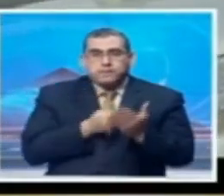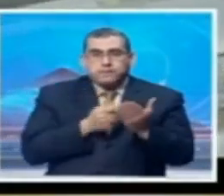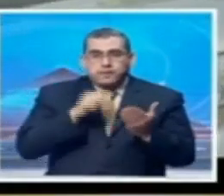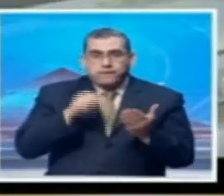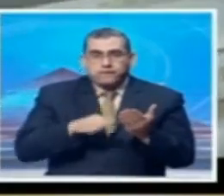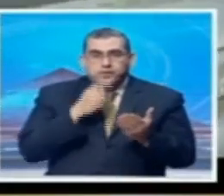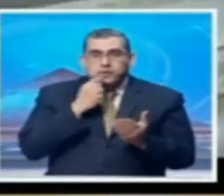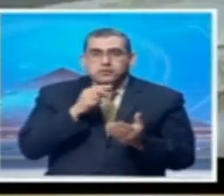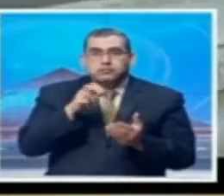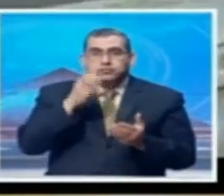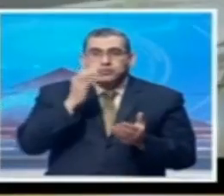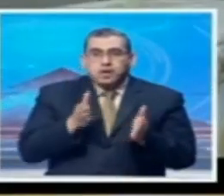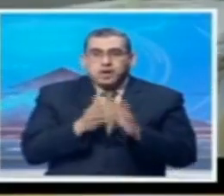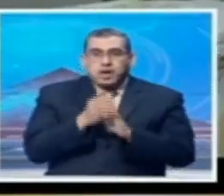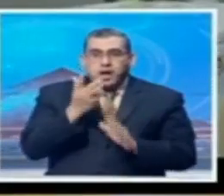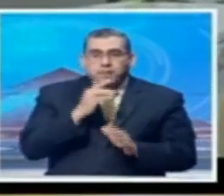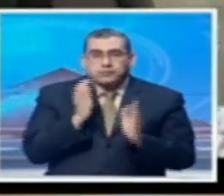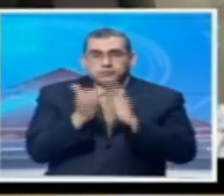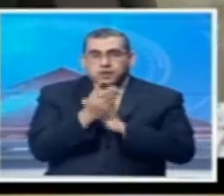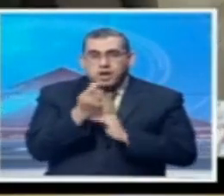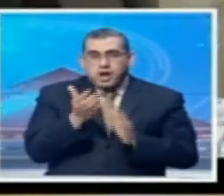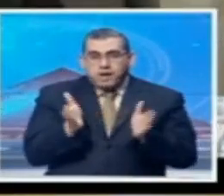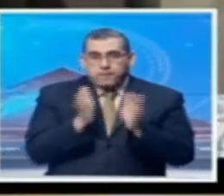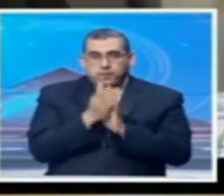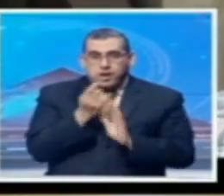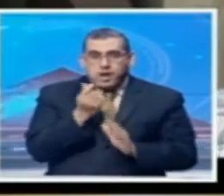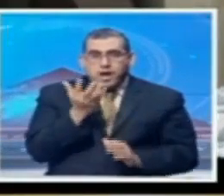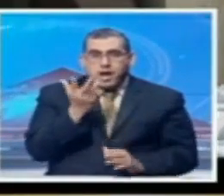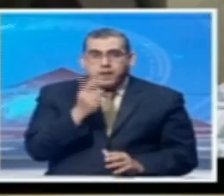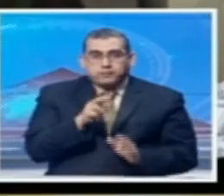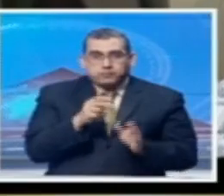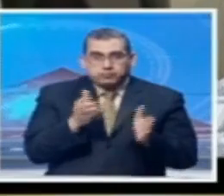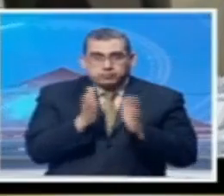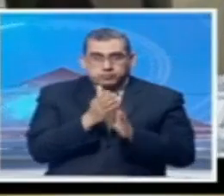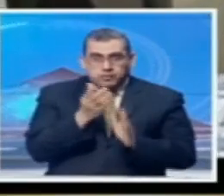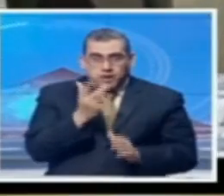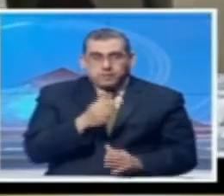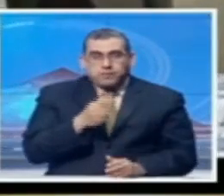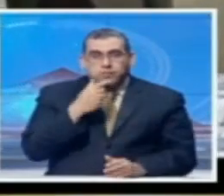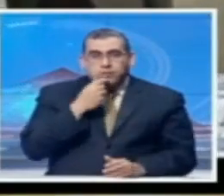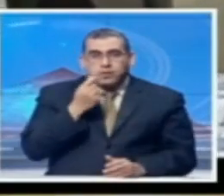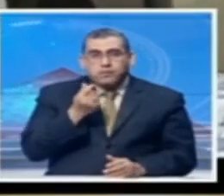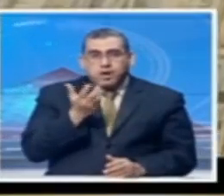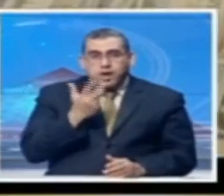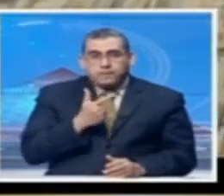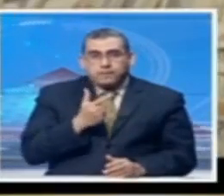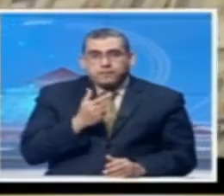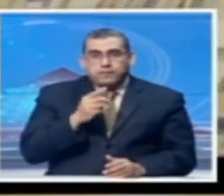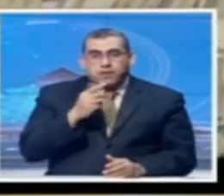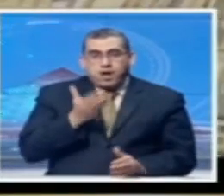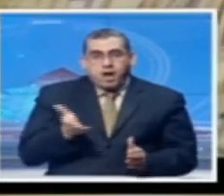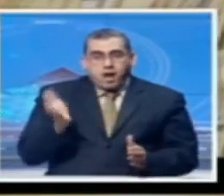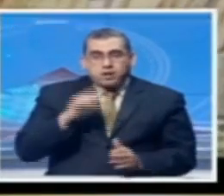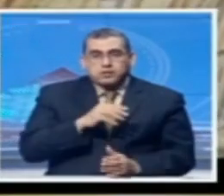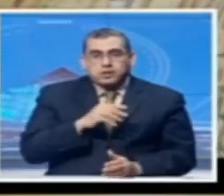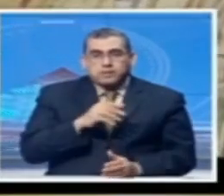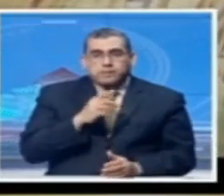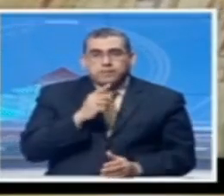1768 قضية في مجال التهرب الضريبي والأموال العامة بقيمة مالية بلغت أكثر من